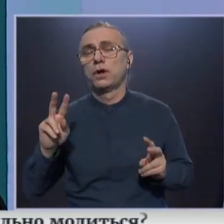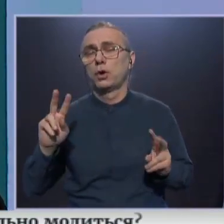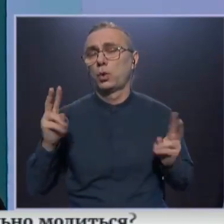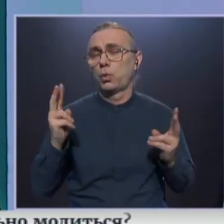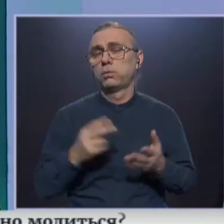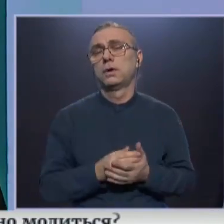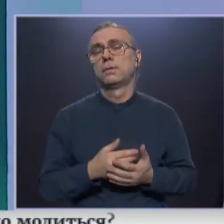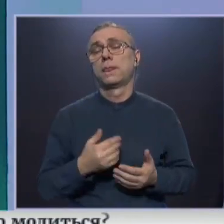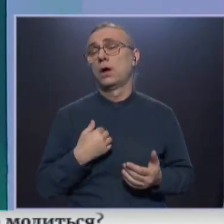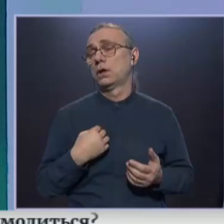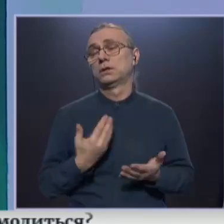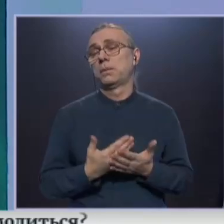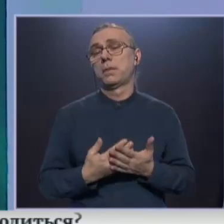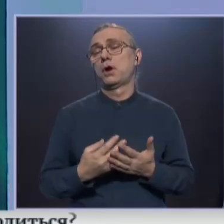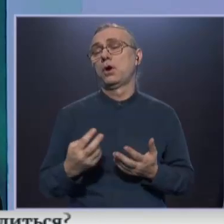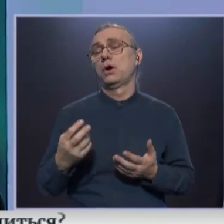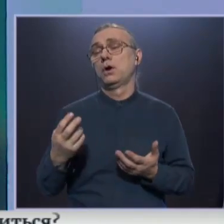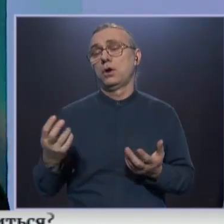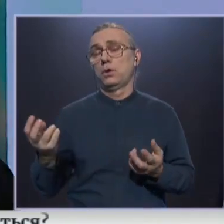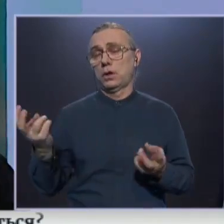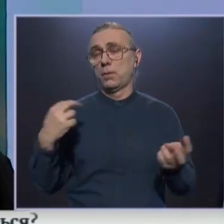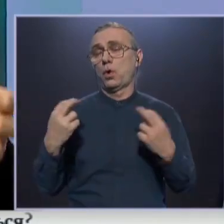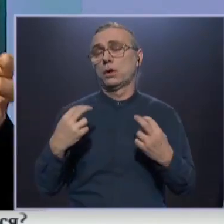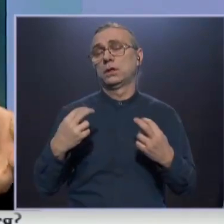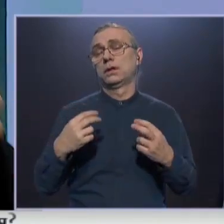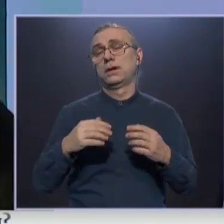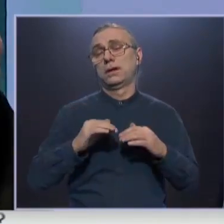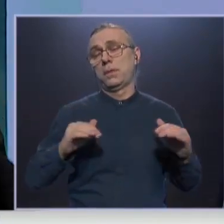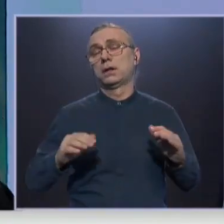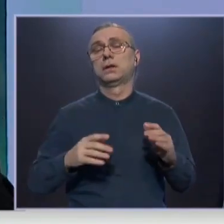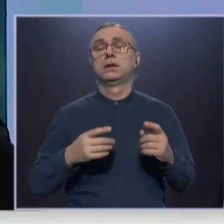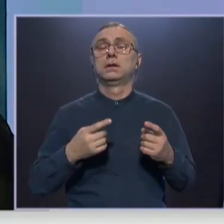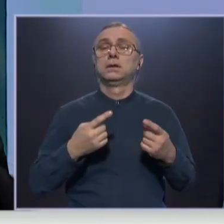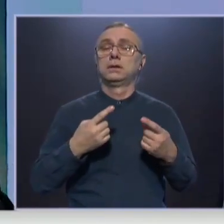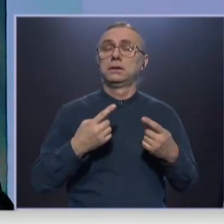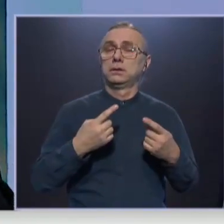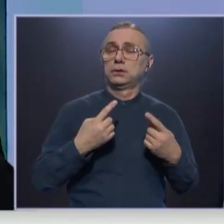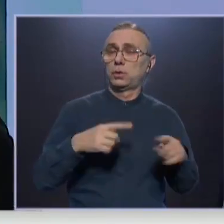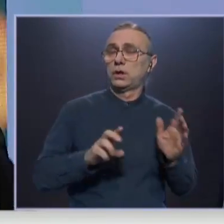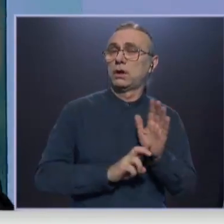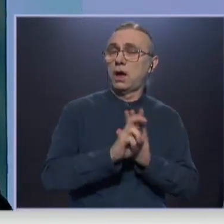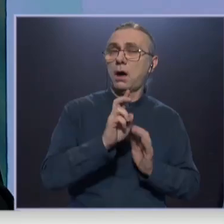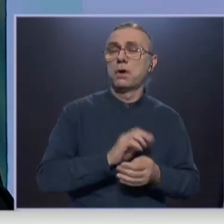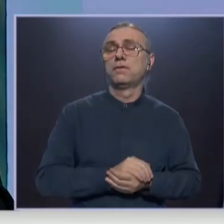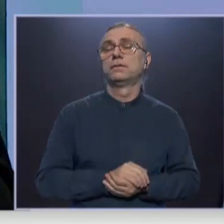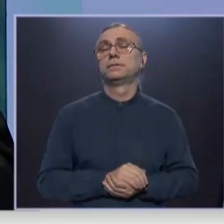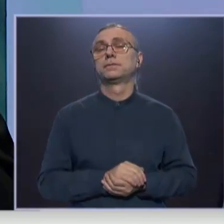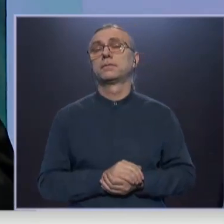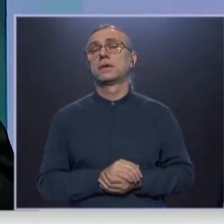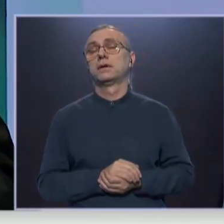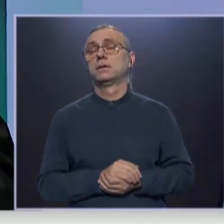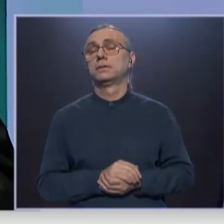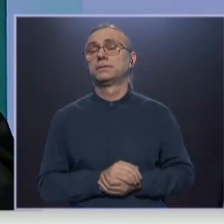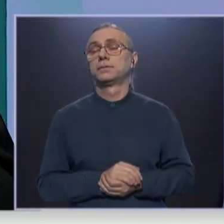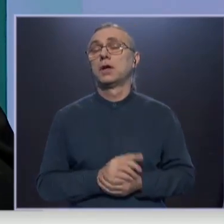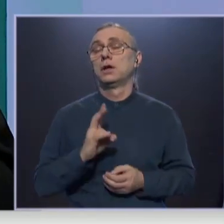прихожане других храмов. Они ходят все в храм вместе с папой, с мамой, где папа и мама удобно, их духовник, им там нравится, сам ребеночек там вырос. Но там,